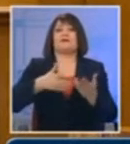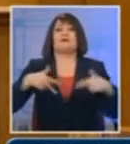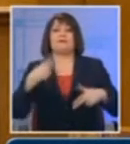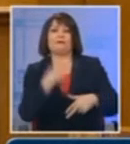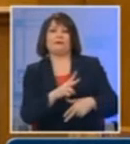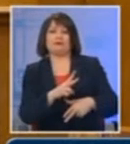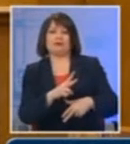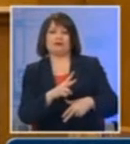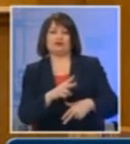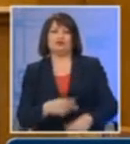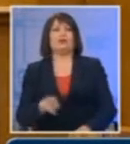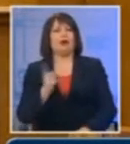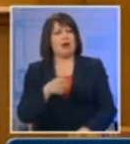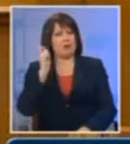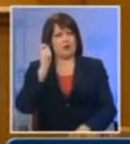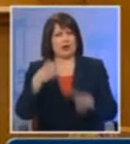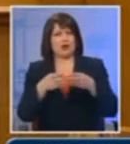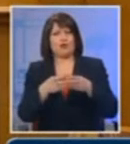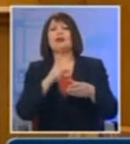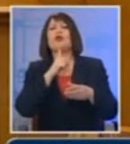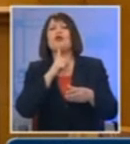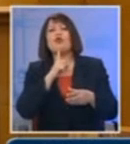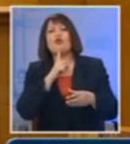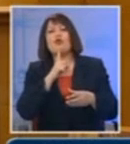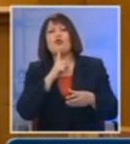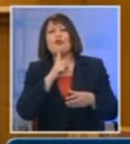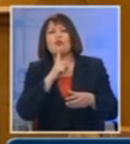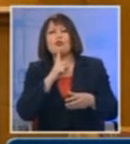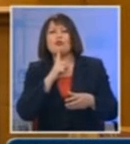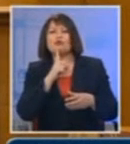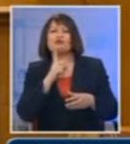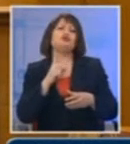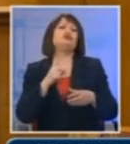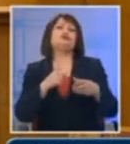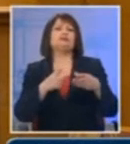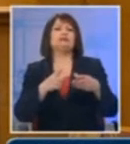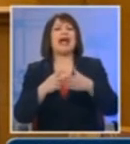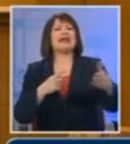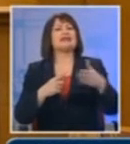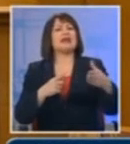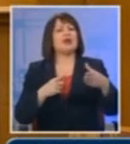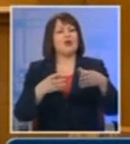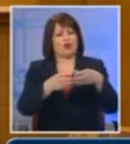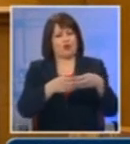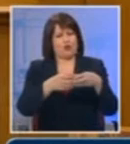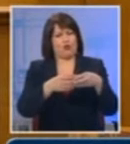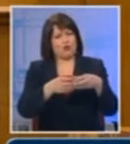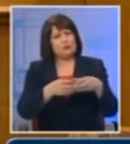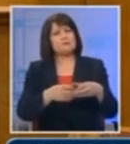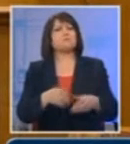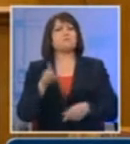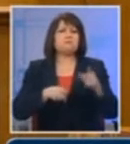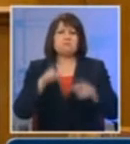σας. Άλλα κόμματα, όπως ορισμένες όπως λέγονται δυνάμεις της εξωκοινοβουλευτικής αριστεράς, άλλοι ακόμα